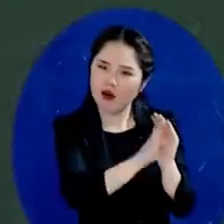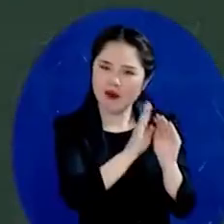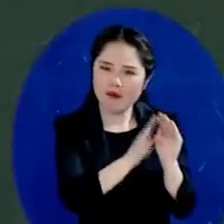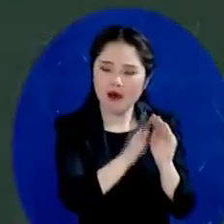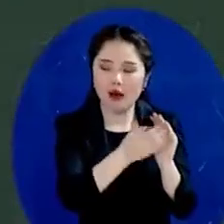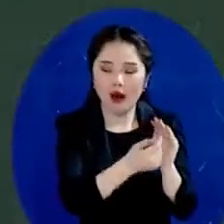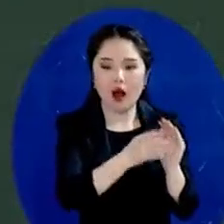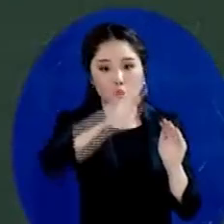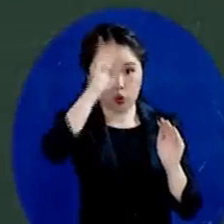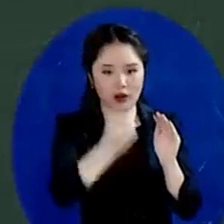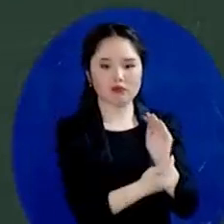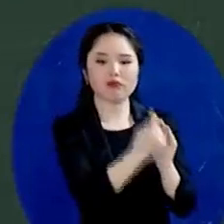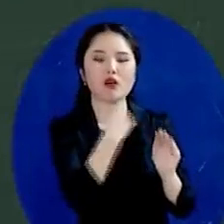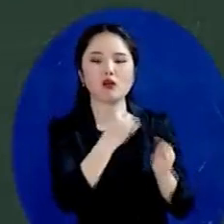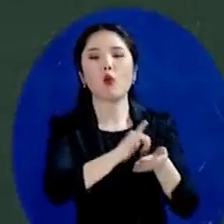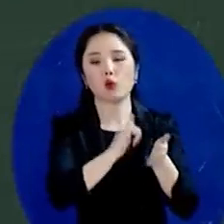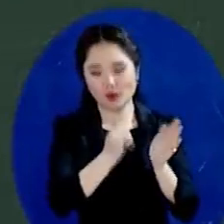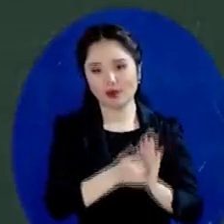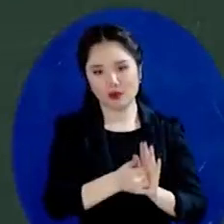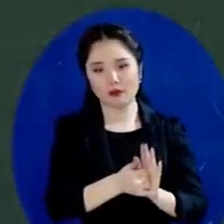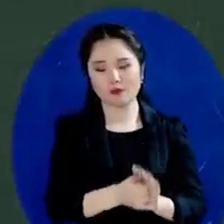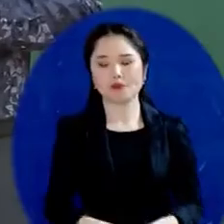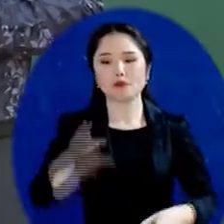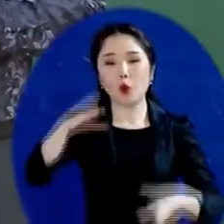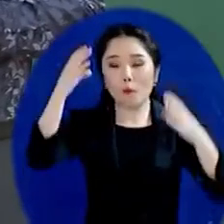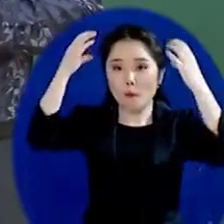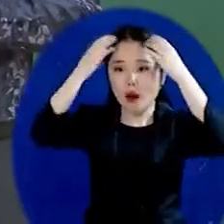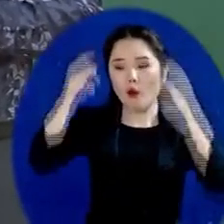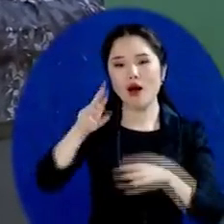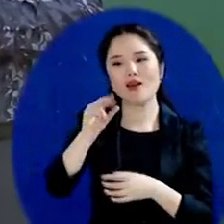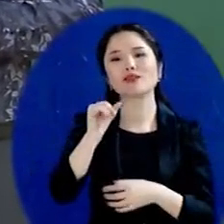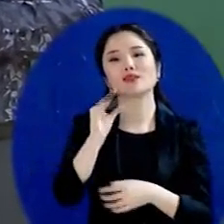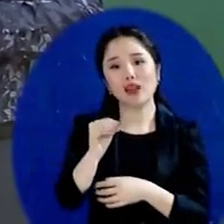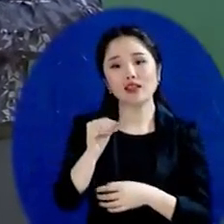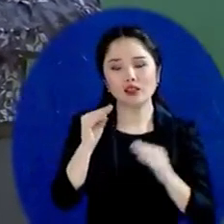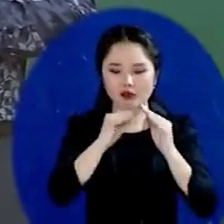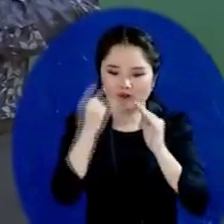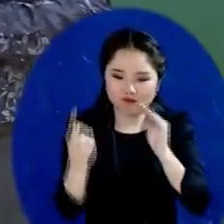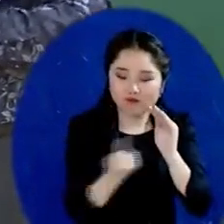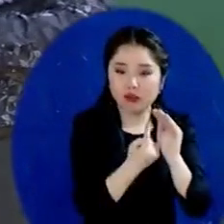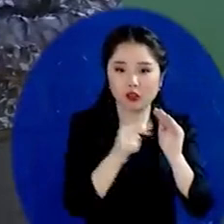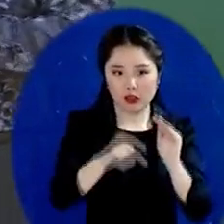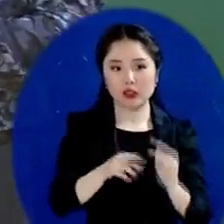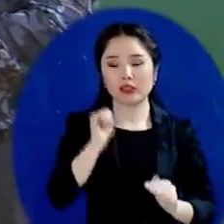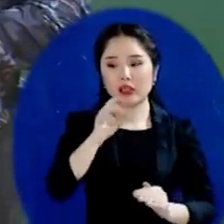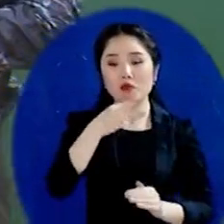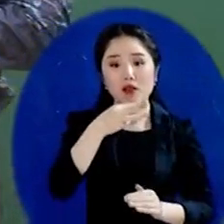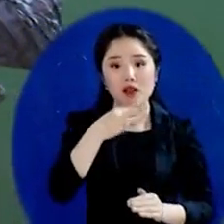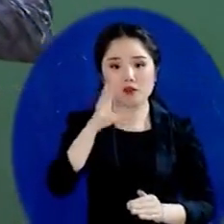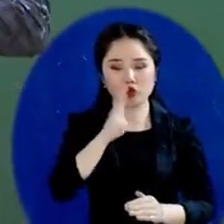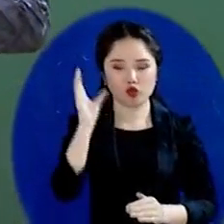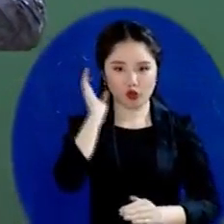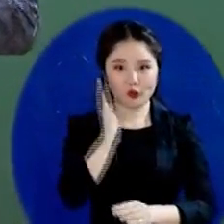цагийг өнгөрөхийг хэлдэг юм байна. Тэгвэл баавгай яагаад ичдэг вэ гэдгийг бүгдээрээ саяны